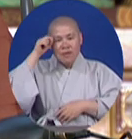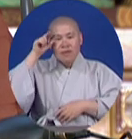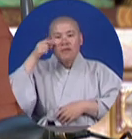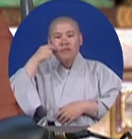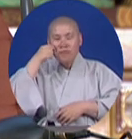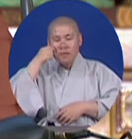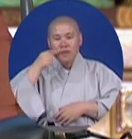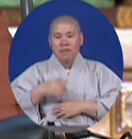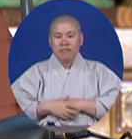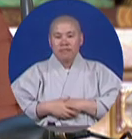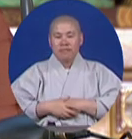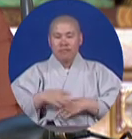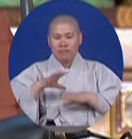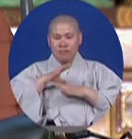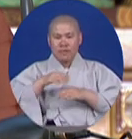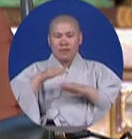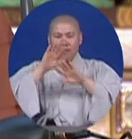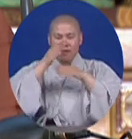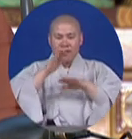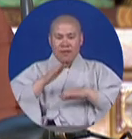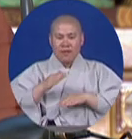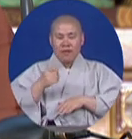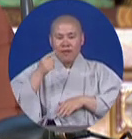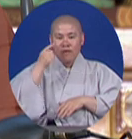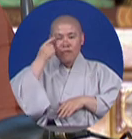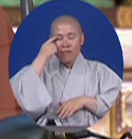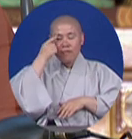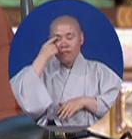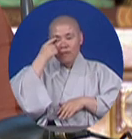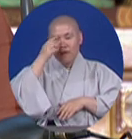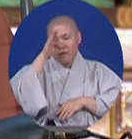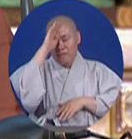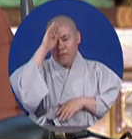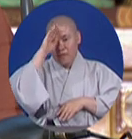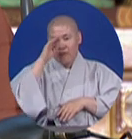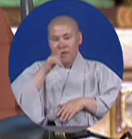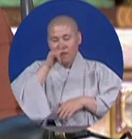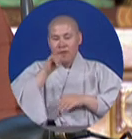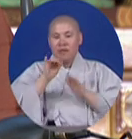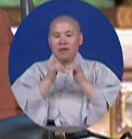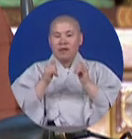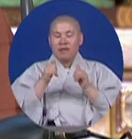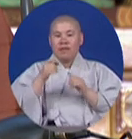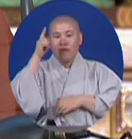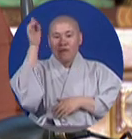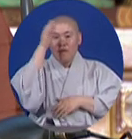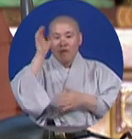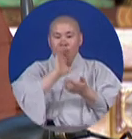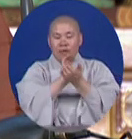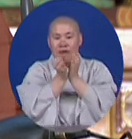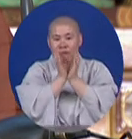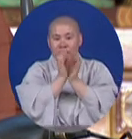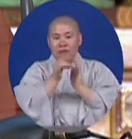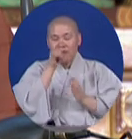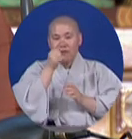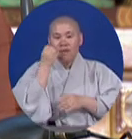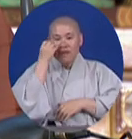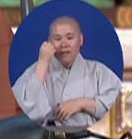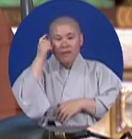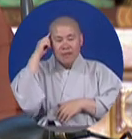중국의 규봉선사라고 하는 선사가 있는데 그분이 법문하신 게 있어요. 원각경 대서에서.